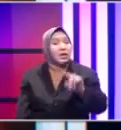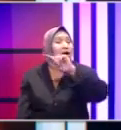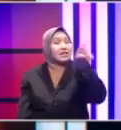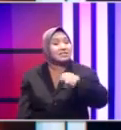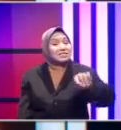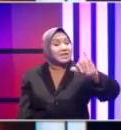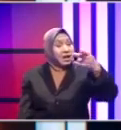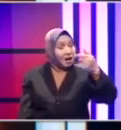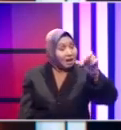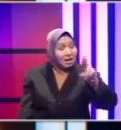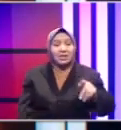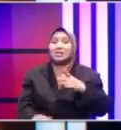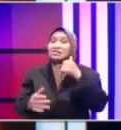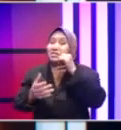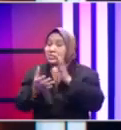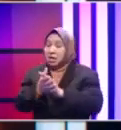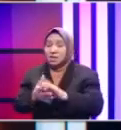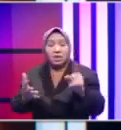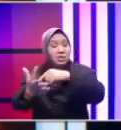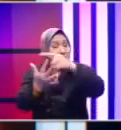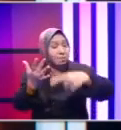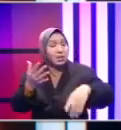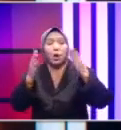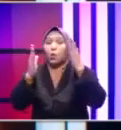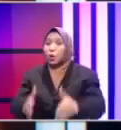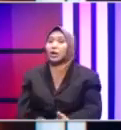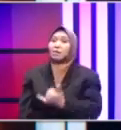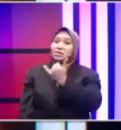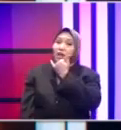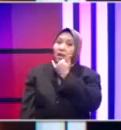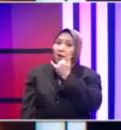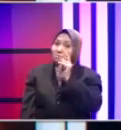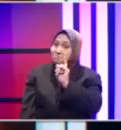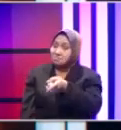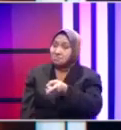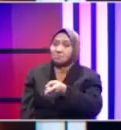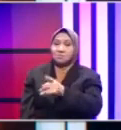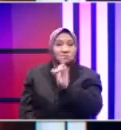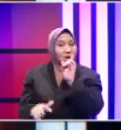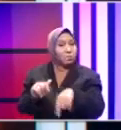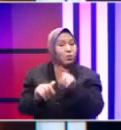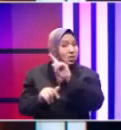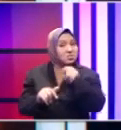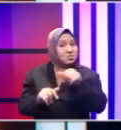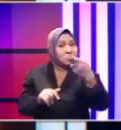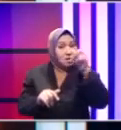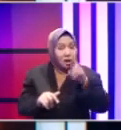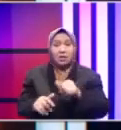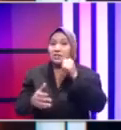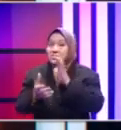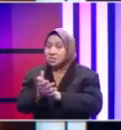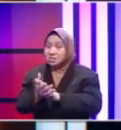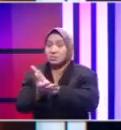kan istrinya daripada kalangan kamu adalah orang-orang yang bersalah hai hahaha Hai mahona